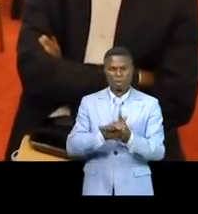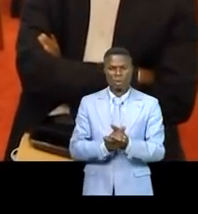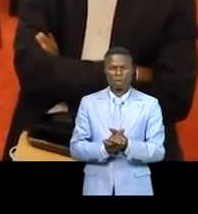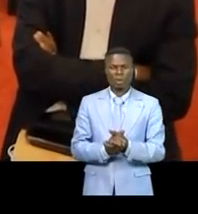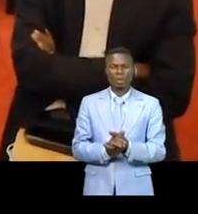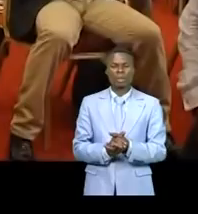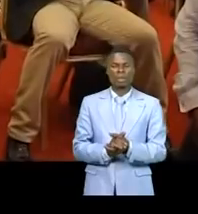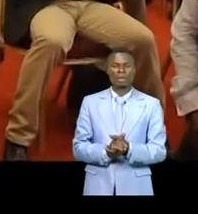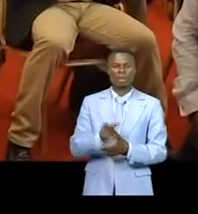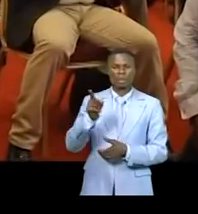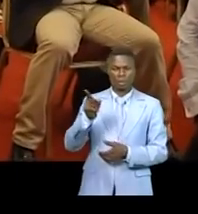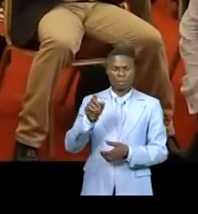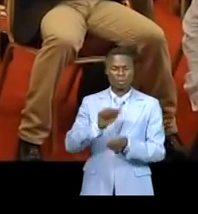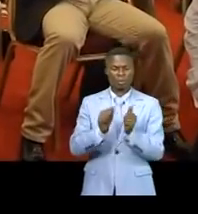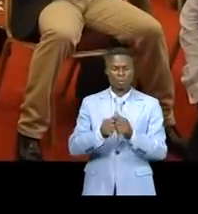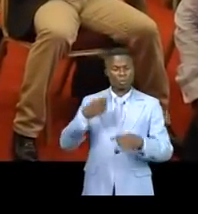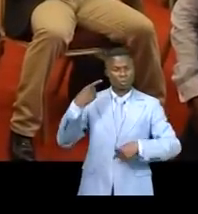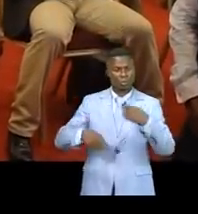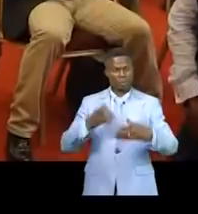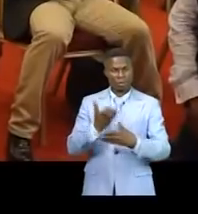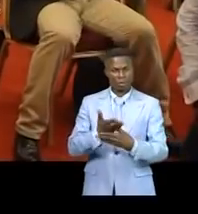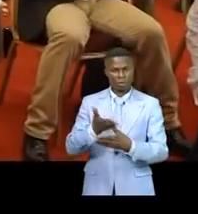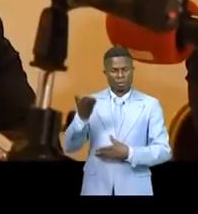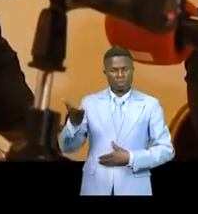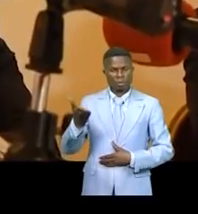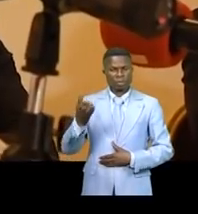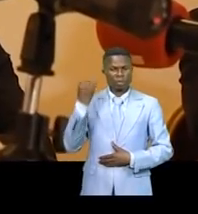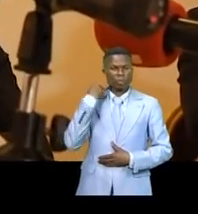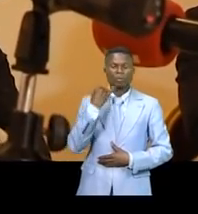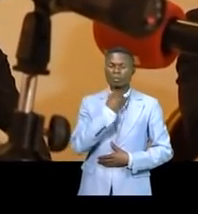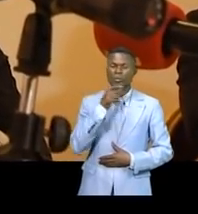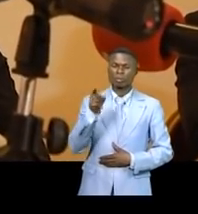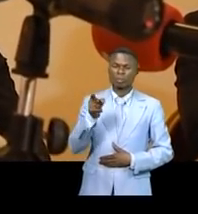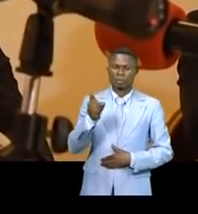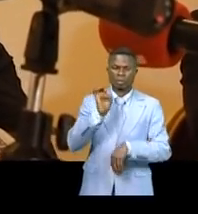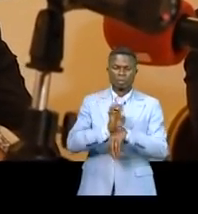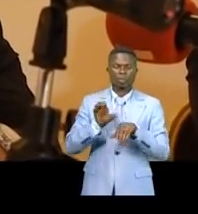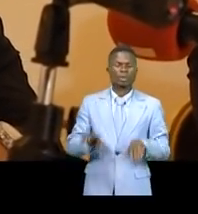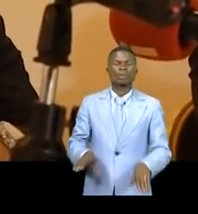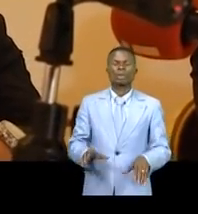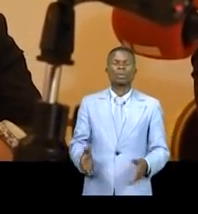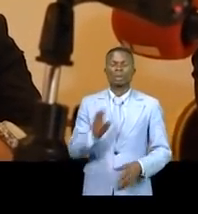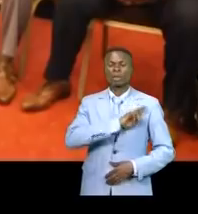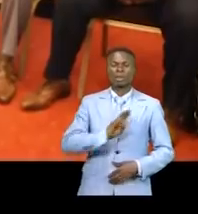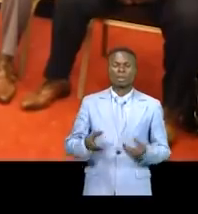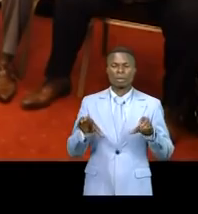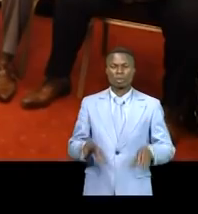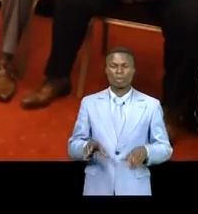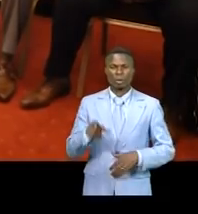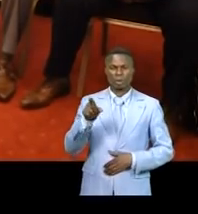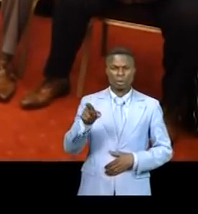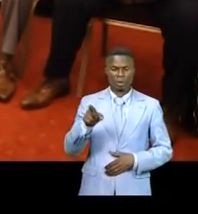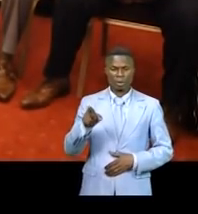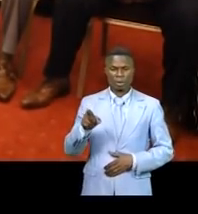éminence Israël Dodo Kamba Kalanganae de l'Église du Réveil de la République démocratique du Congo,